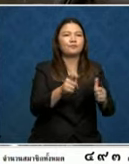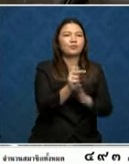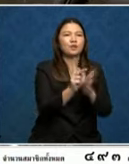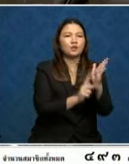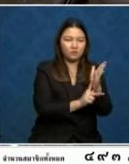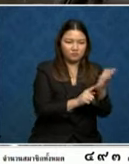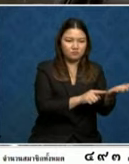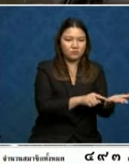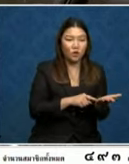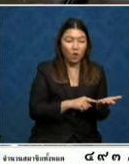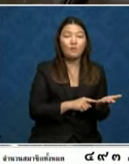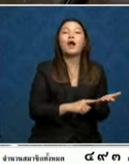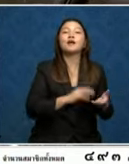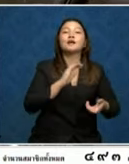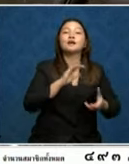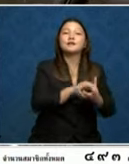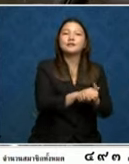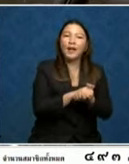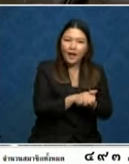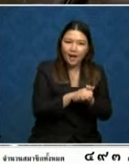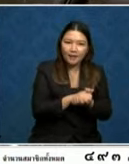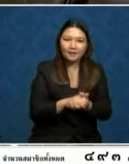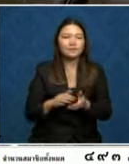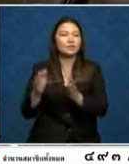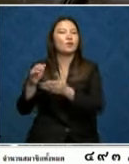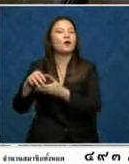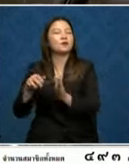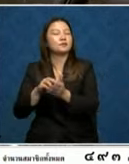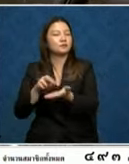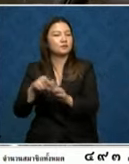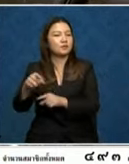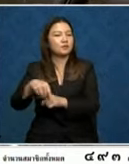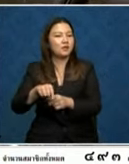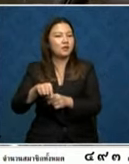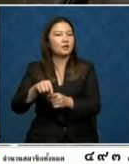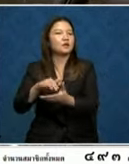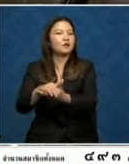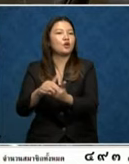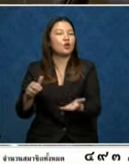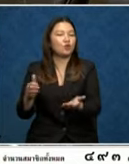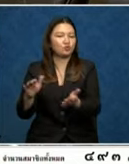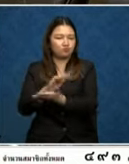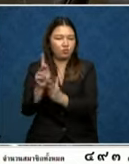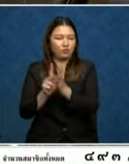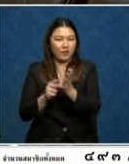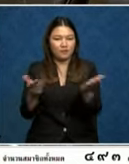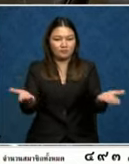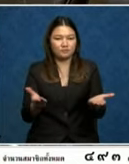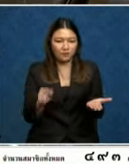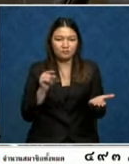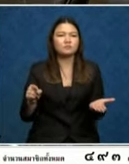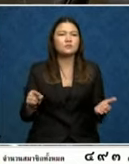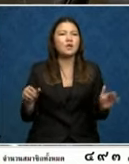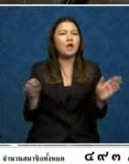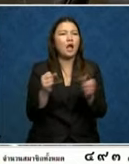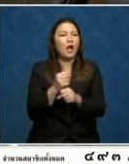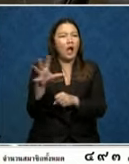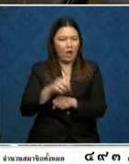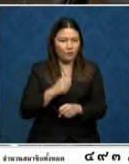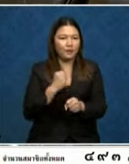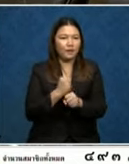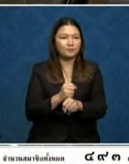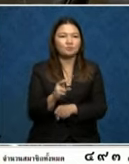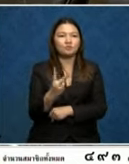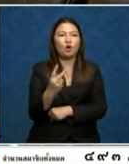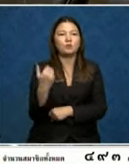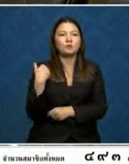ก็เคยรับรักการพร้อมกันหรไกถางในสภาชุนี้ รางพน้หยดพวกคมขางดื่บแกะฮอซึ่งตอนพิจกรณา